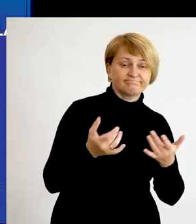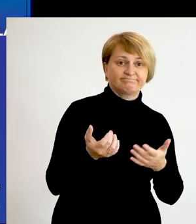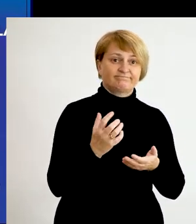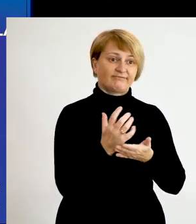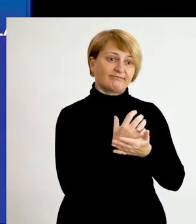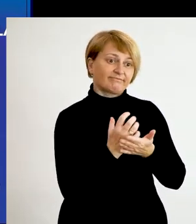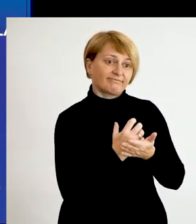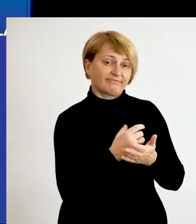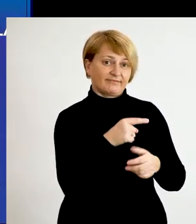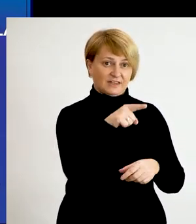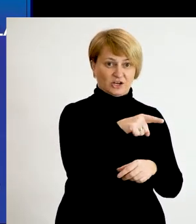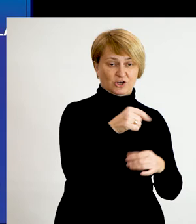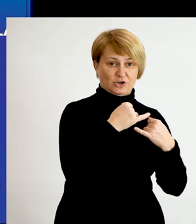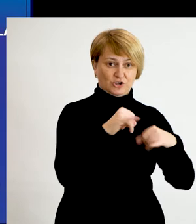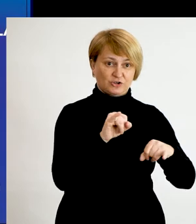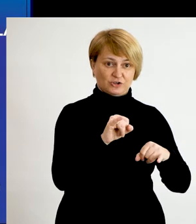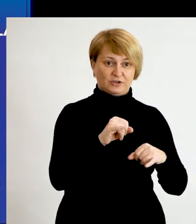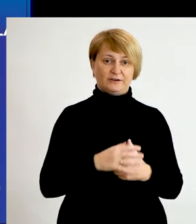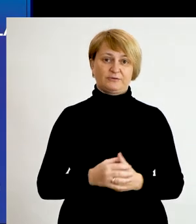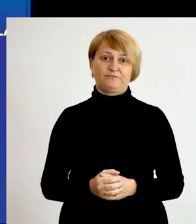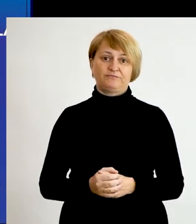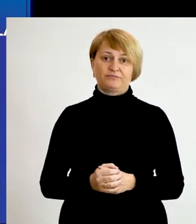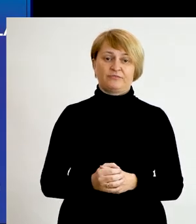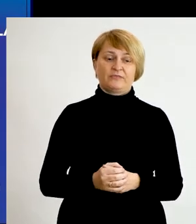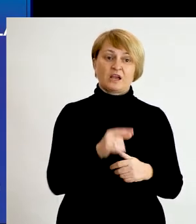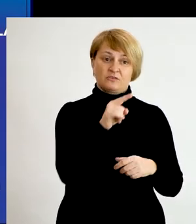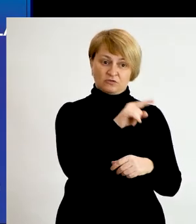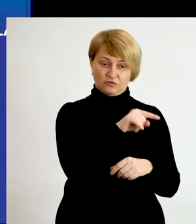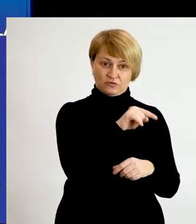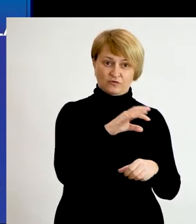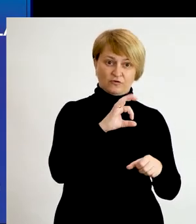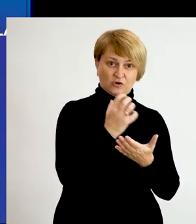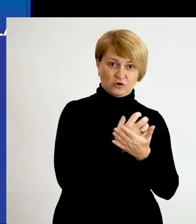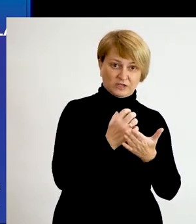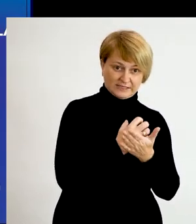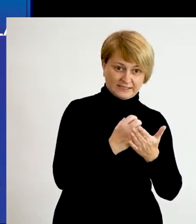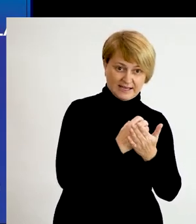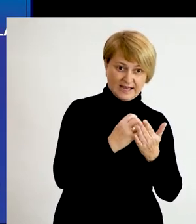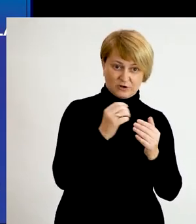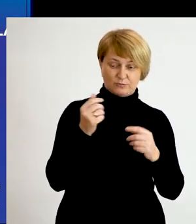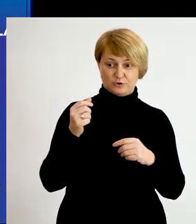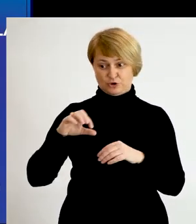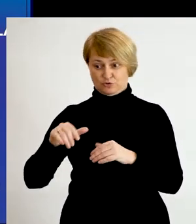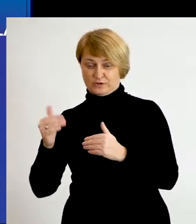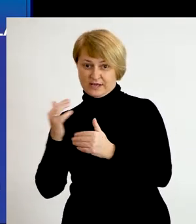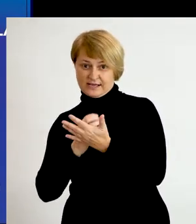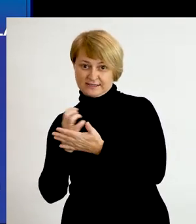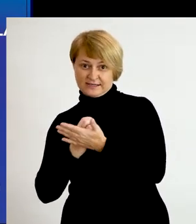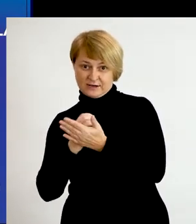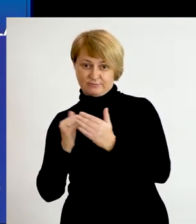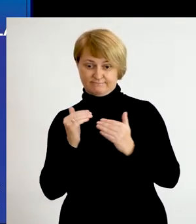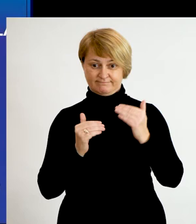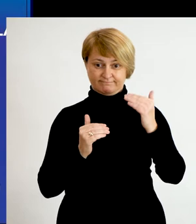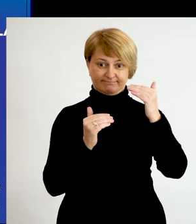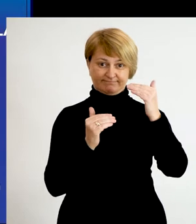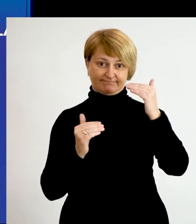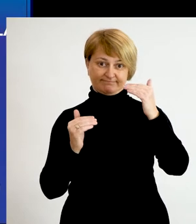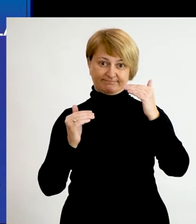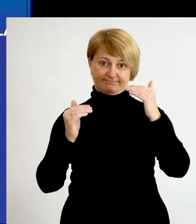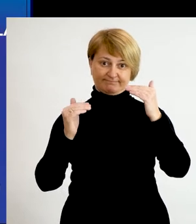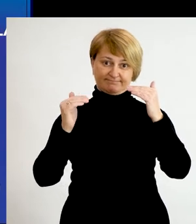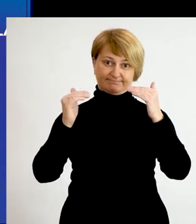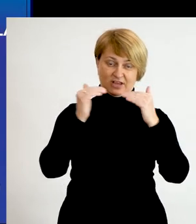Kosztem oczywiście tych, którzy w tej grupie nie są. Oni się swoimi zarobkami zbliżają do pracowników najmniej zarabiających. Na ten